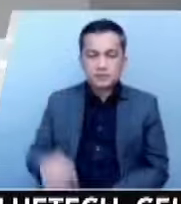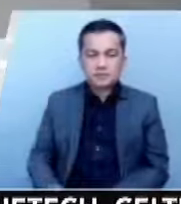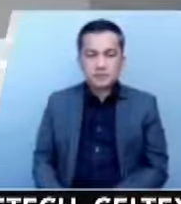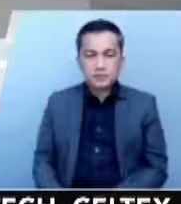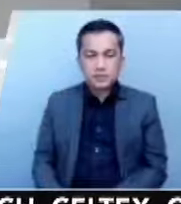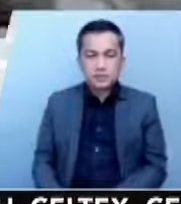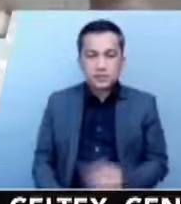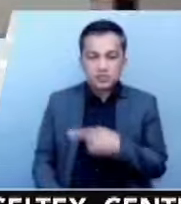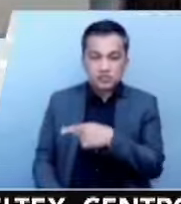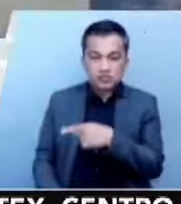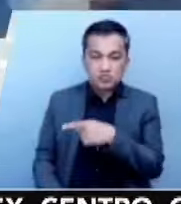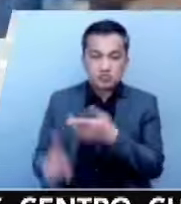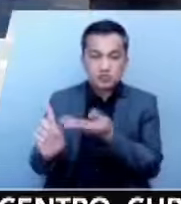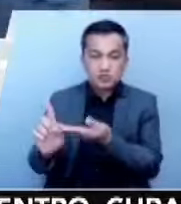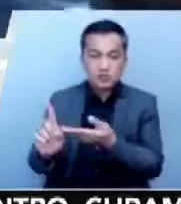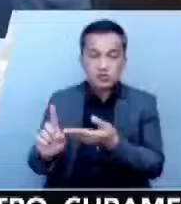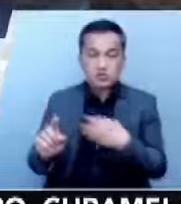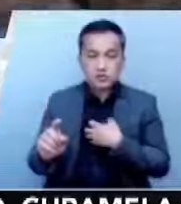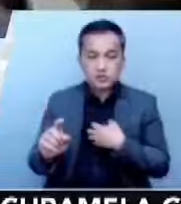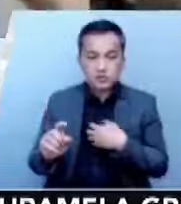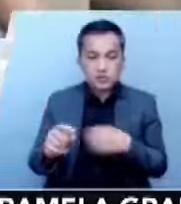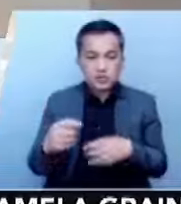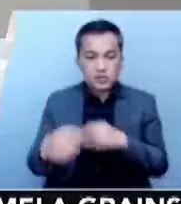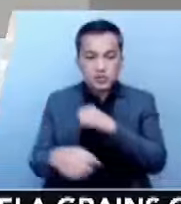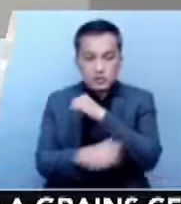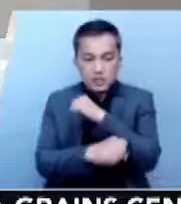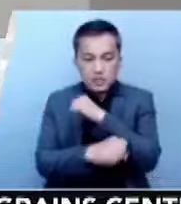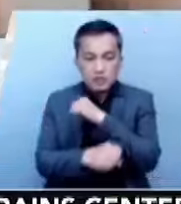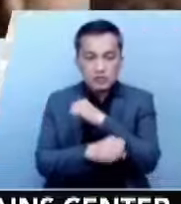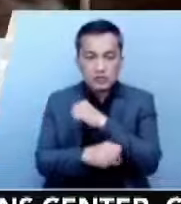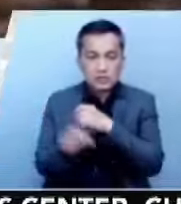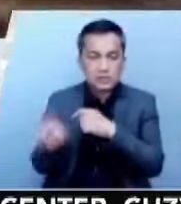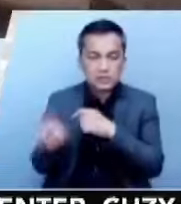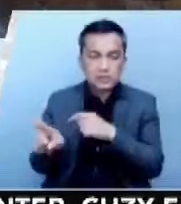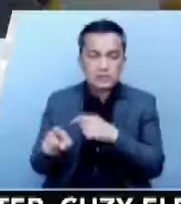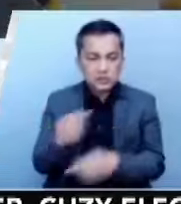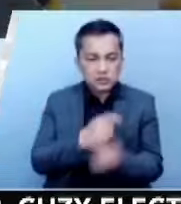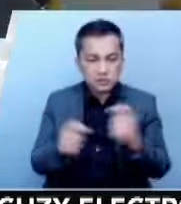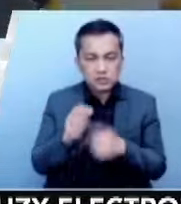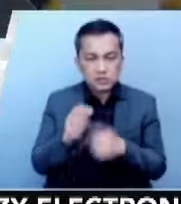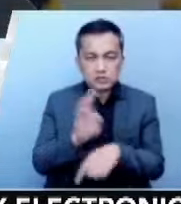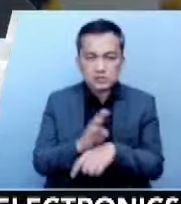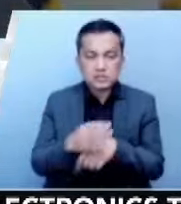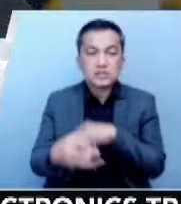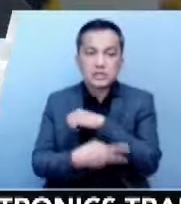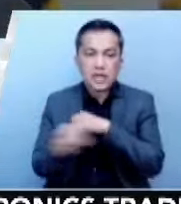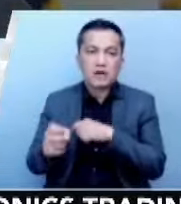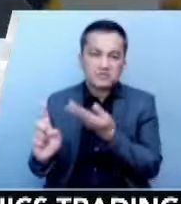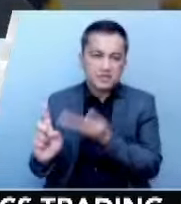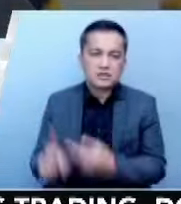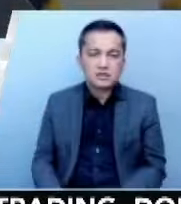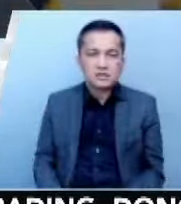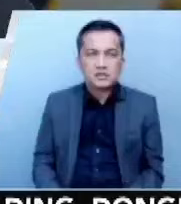umanong tangayin ng investment ng ilan sa kanyang mga naging katransaksyon sa negosyo. Isang babae na